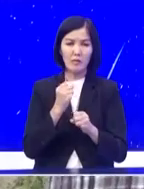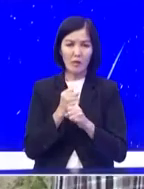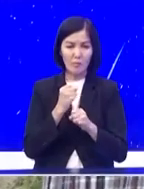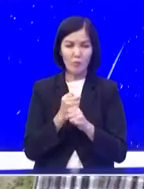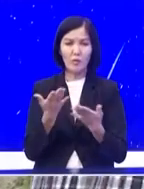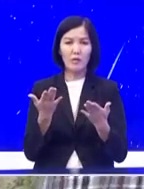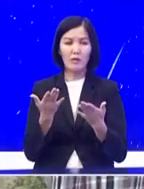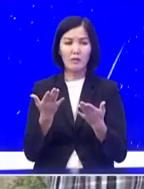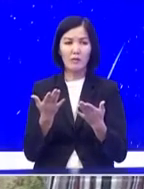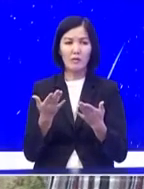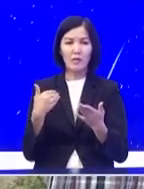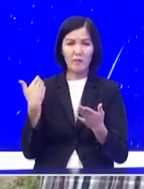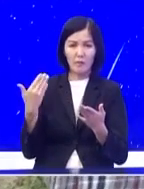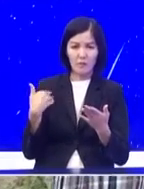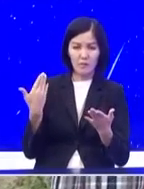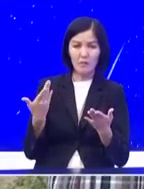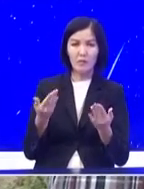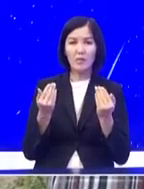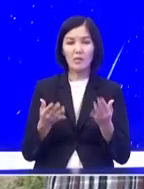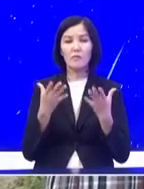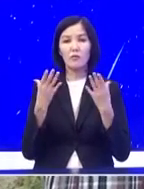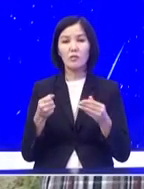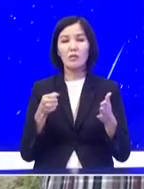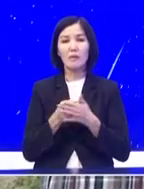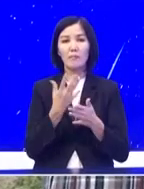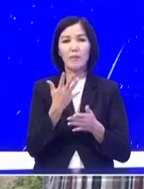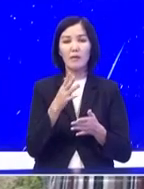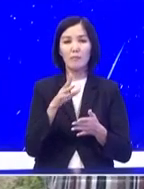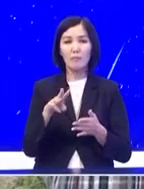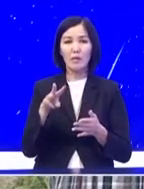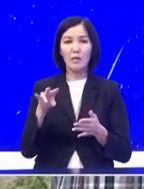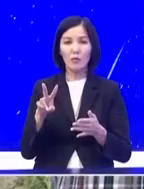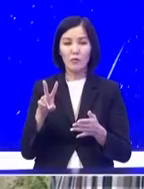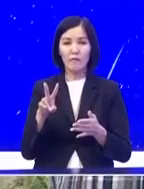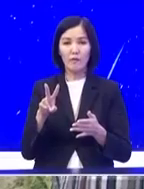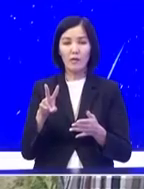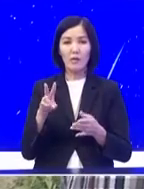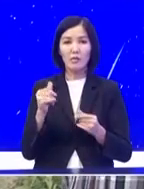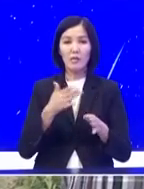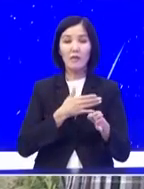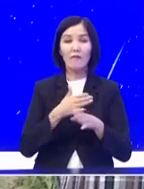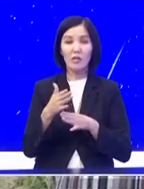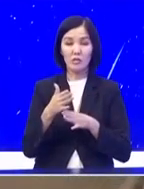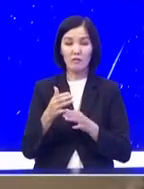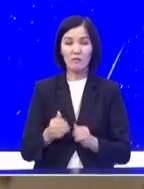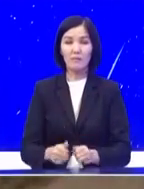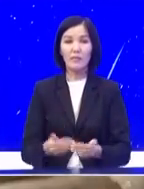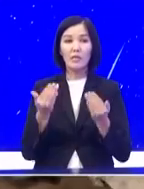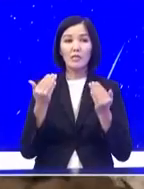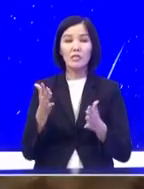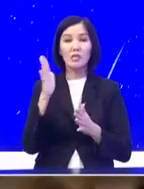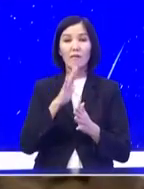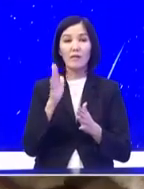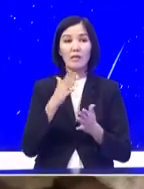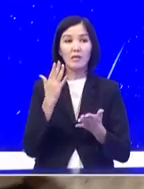посеялка, семена есть, гербицид есть. До сегодняшнего дня около 5 миллионов я уже туда вложил, в эту землю. Сейчас вода